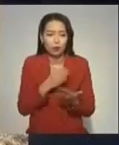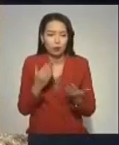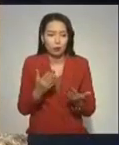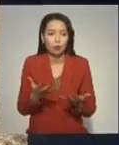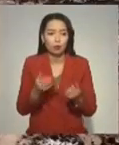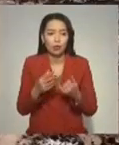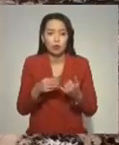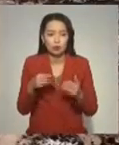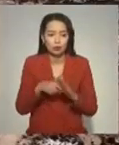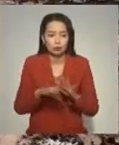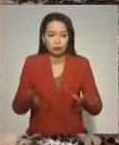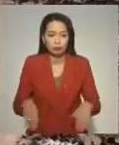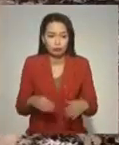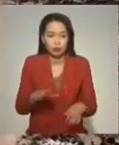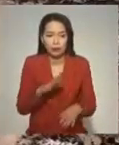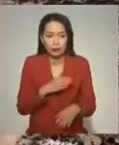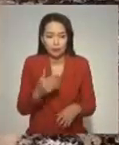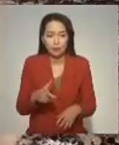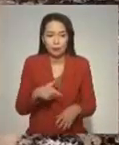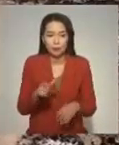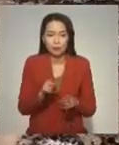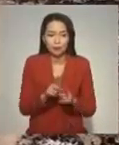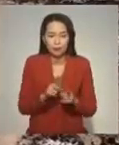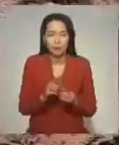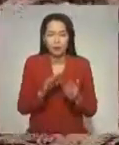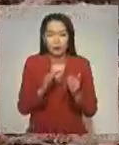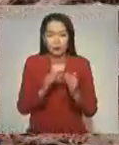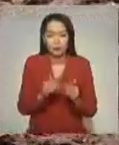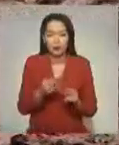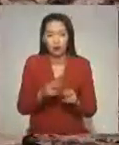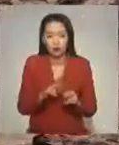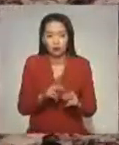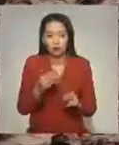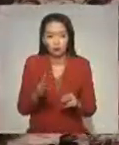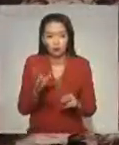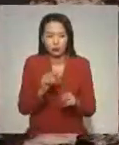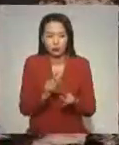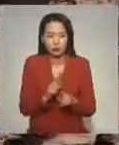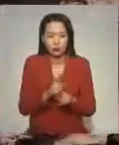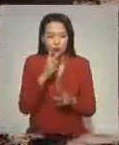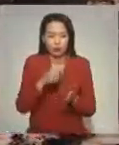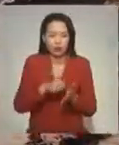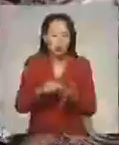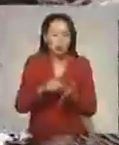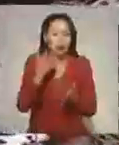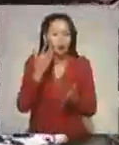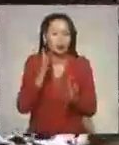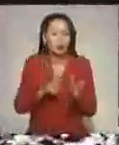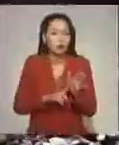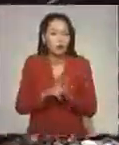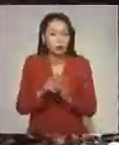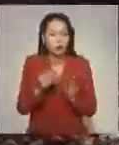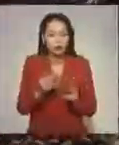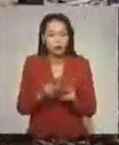и заселился. В этом году дорогу внутри жилого массива выровняют, а позже приступят к асфальтированию. Правда, конкретных сроков в городском отделе